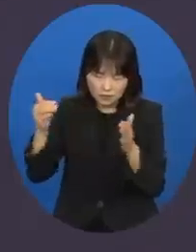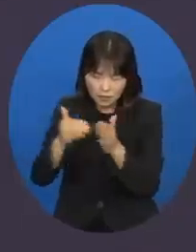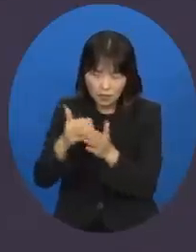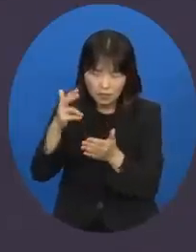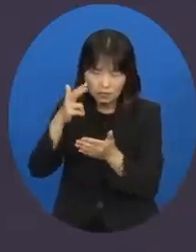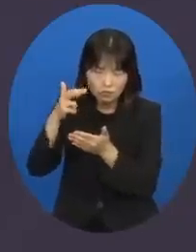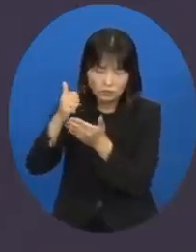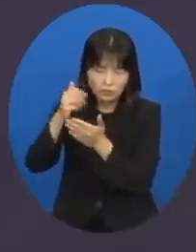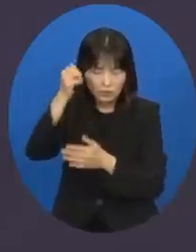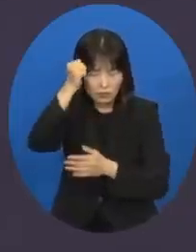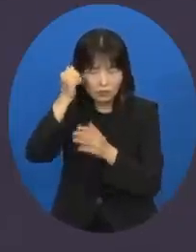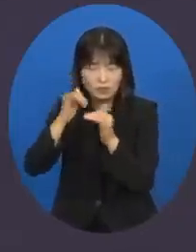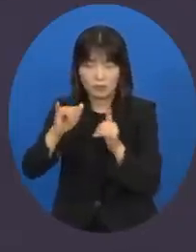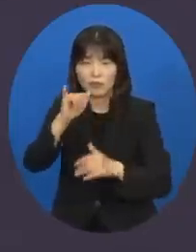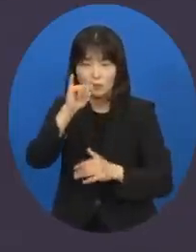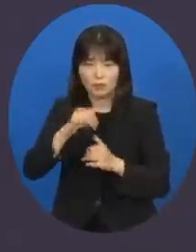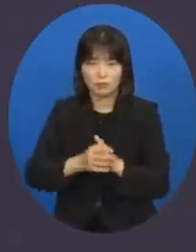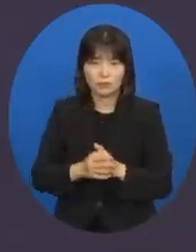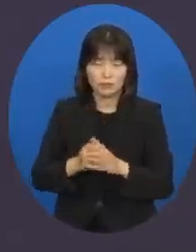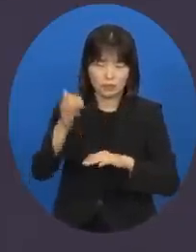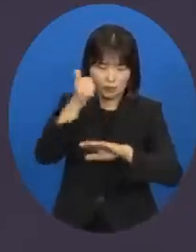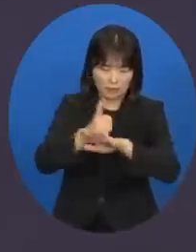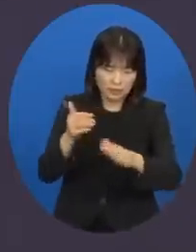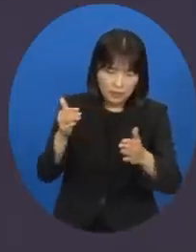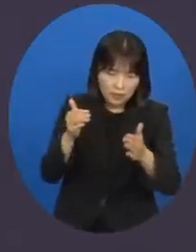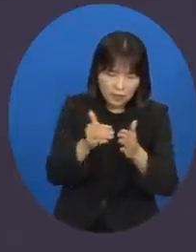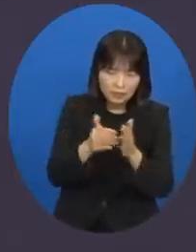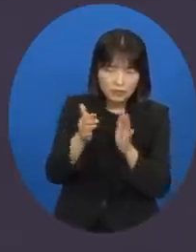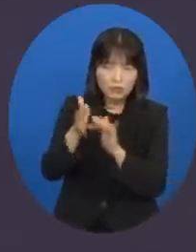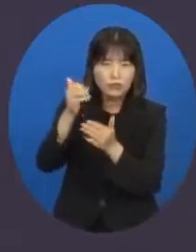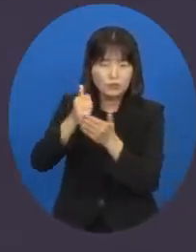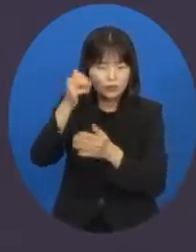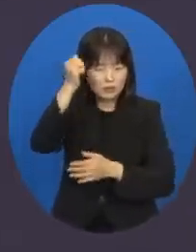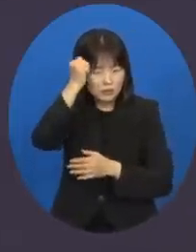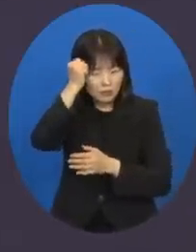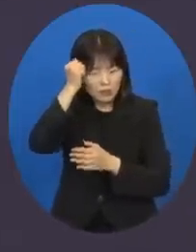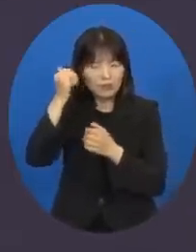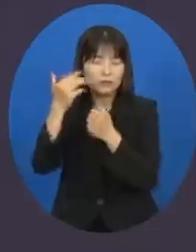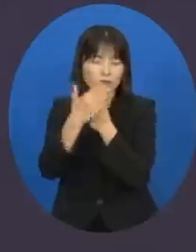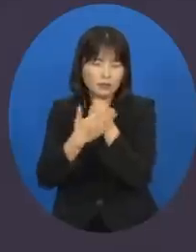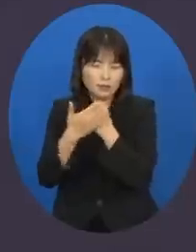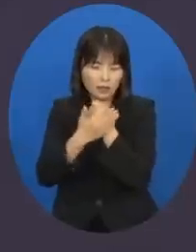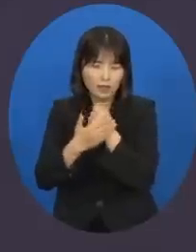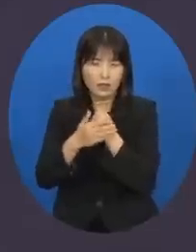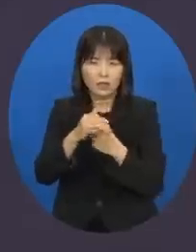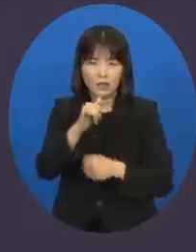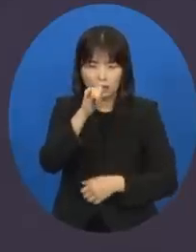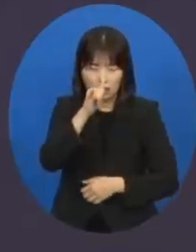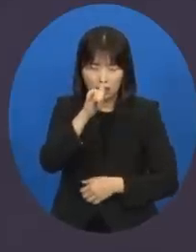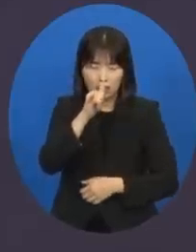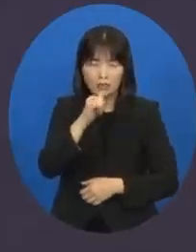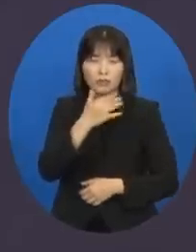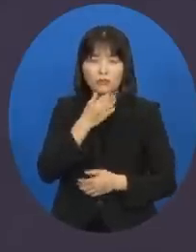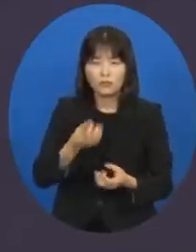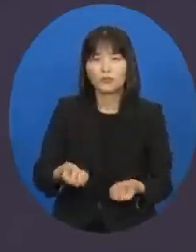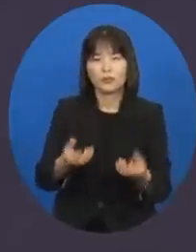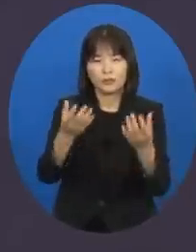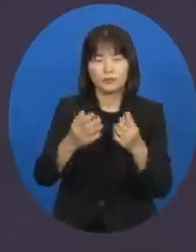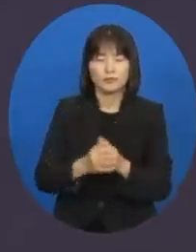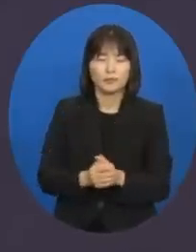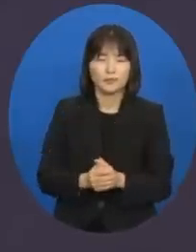전 여러분들이 끝까지 예수님께 기억된 자가 된 은혜가 이미 부어진 줄을 믿게 되시기를 축복합니다.